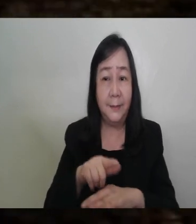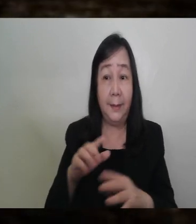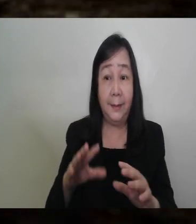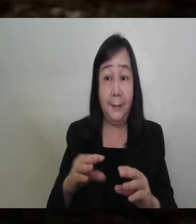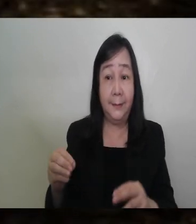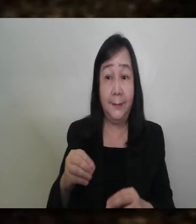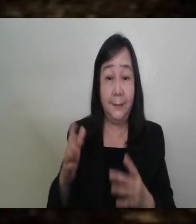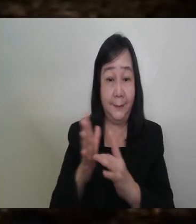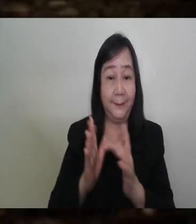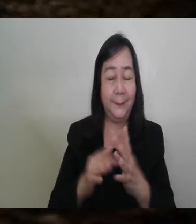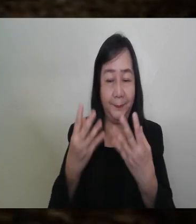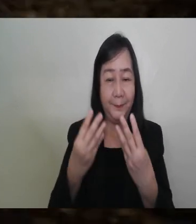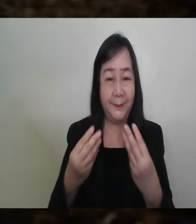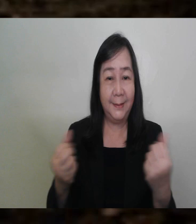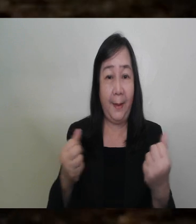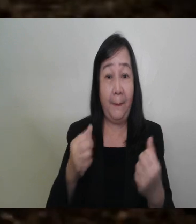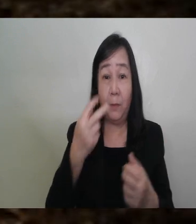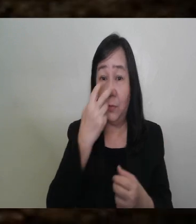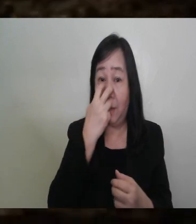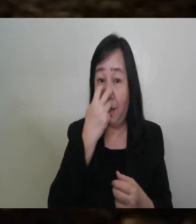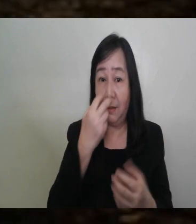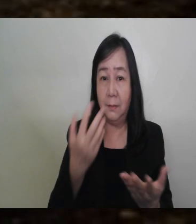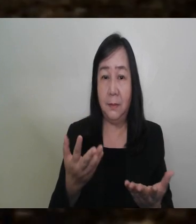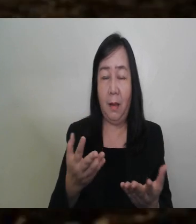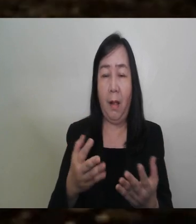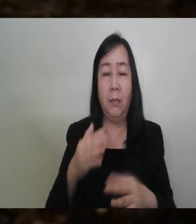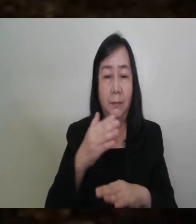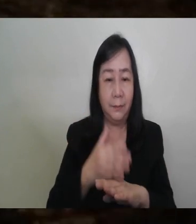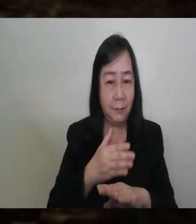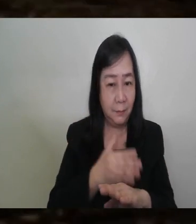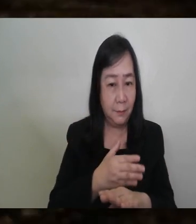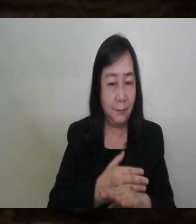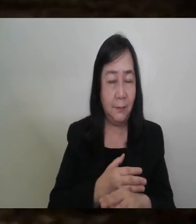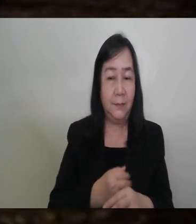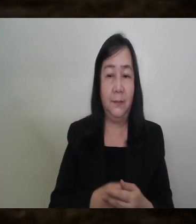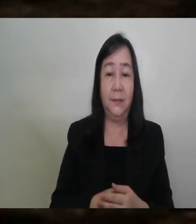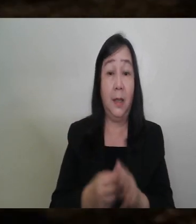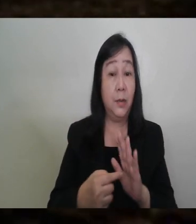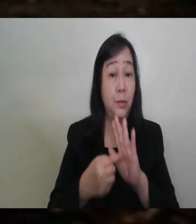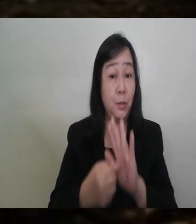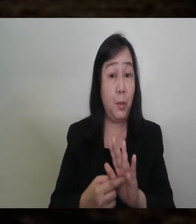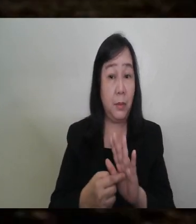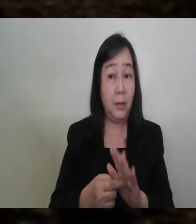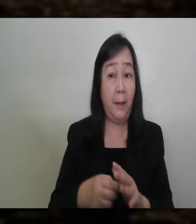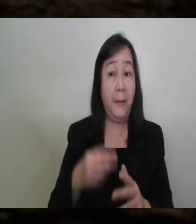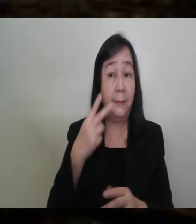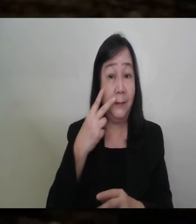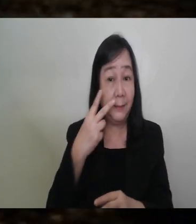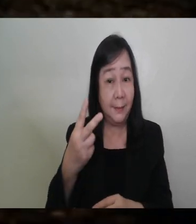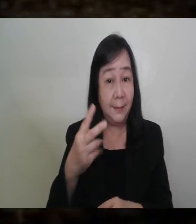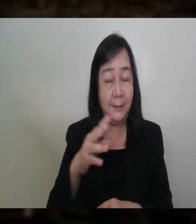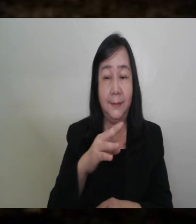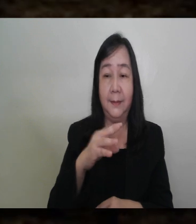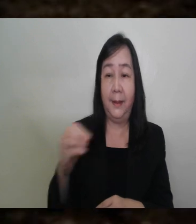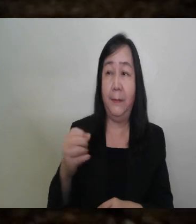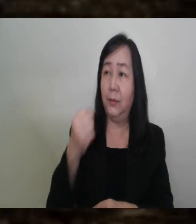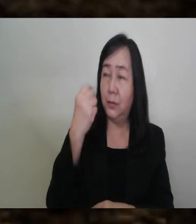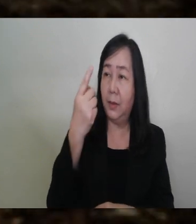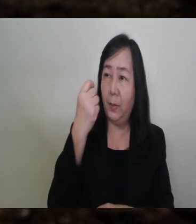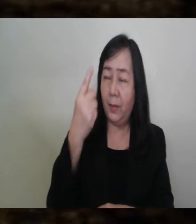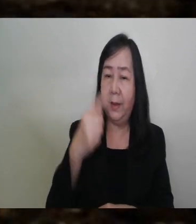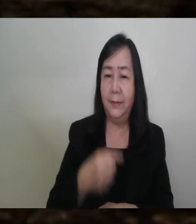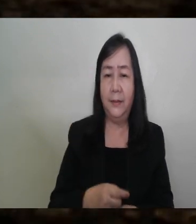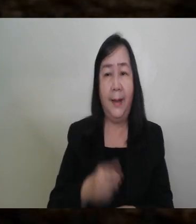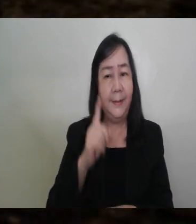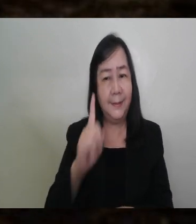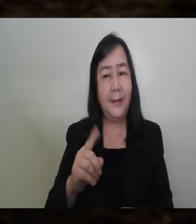Jesus ang isang bulag ng paunti-unti. Ipinakikita nito na ang pagtingin at